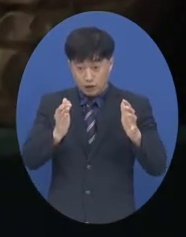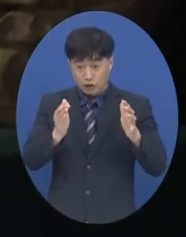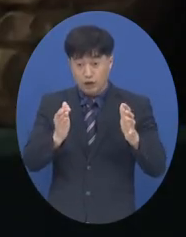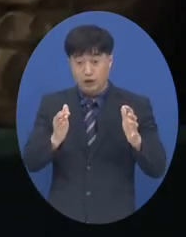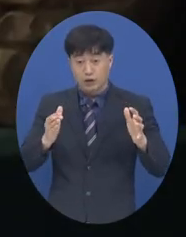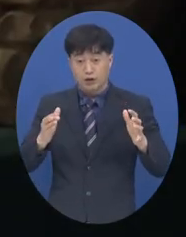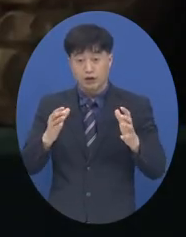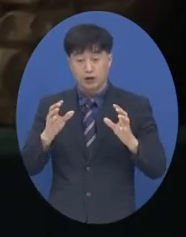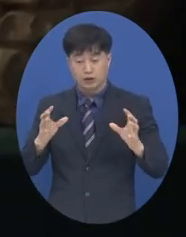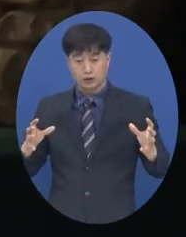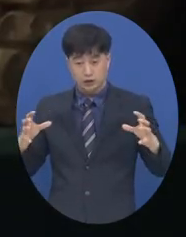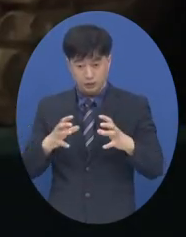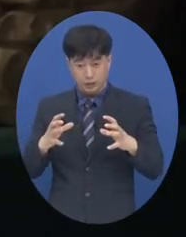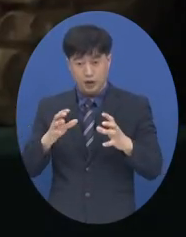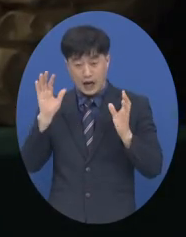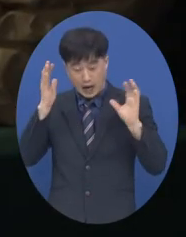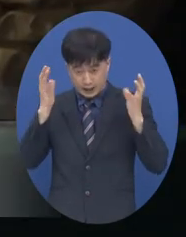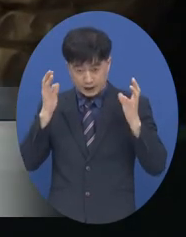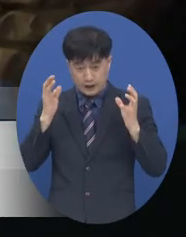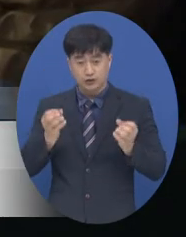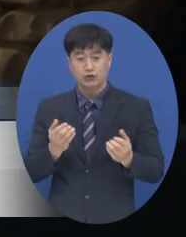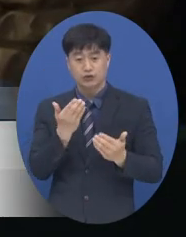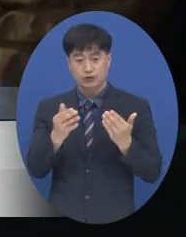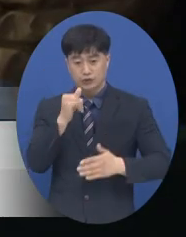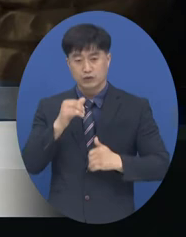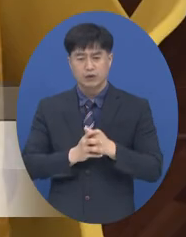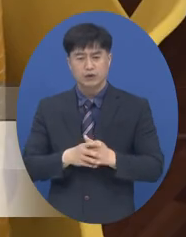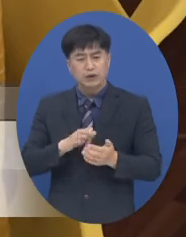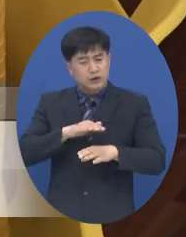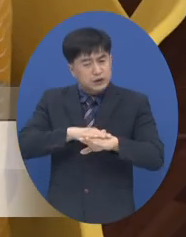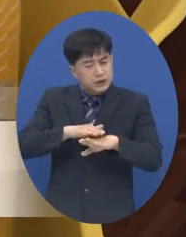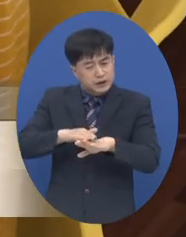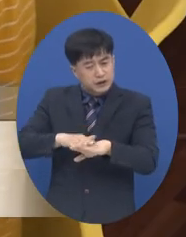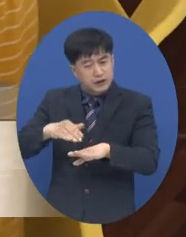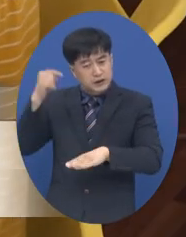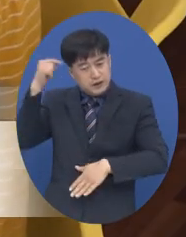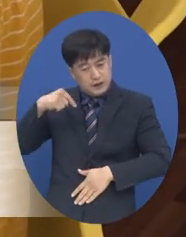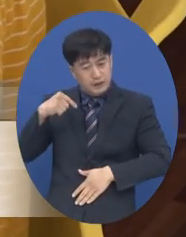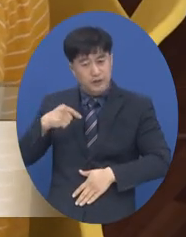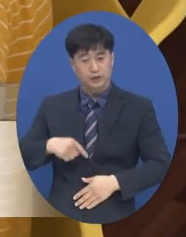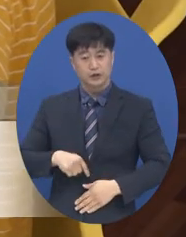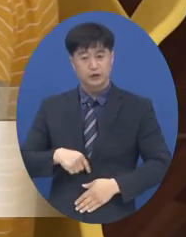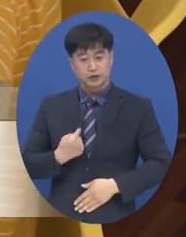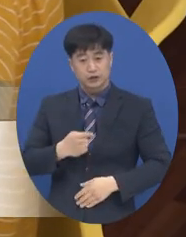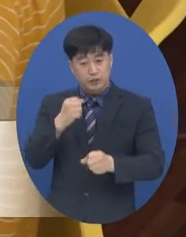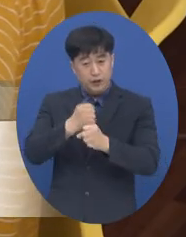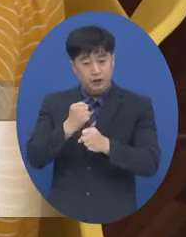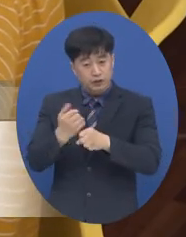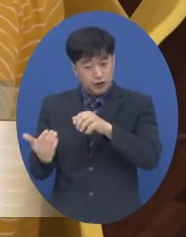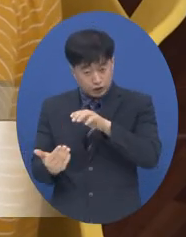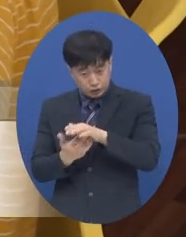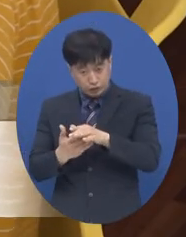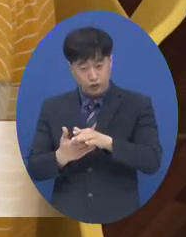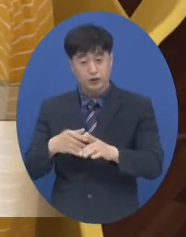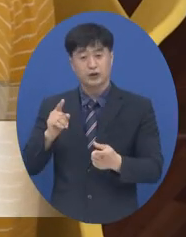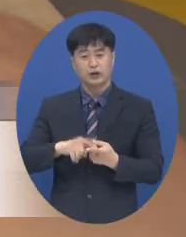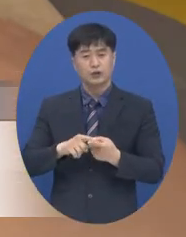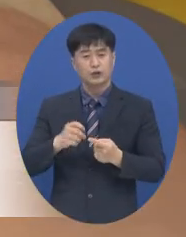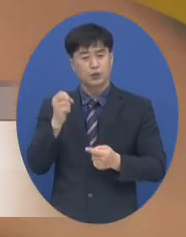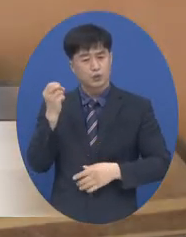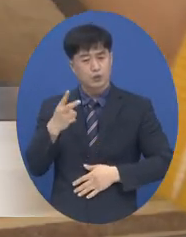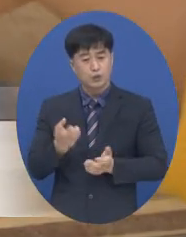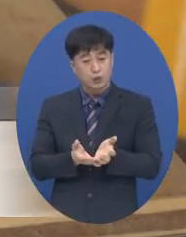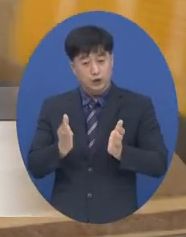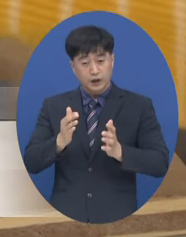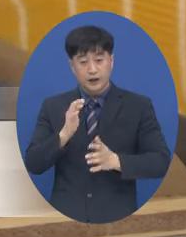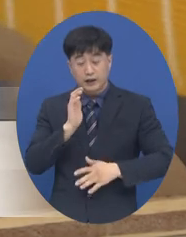준비됐습니다 이렇게 촉감이 라던가 본인이 뭔가를 만들어서 성취 우기 되던가 그리고 이 도자기 라는게